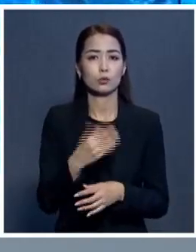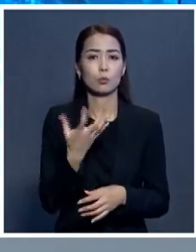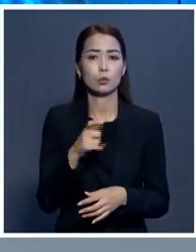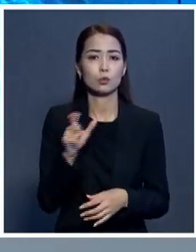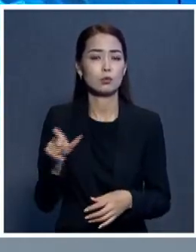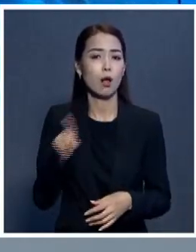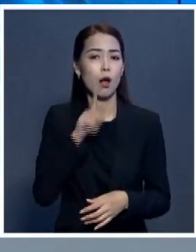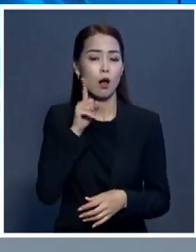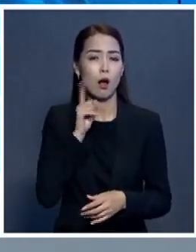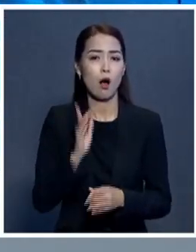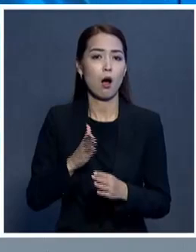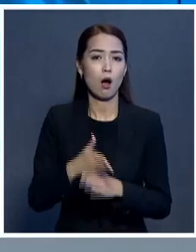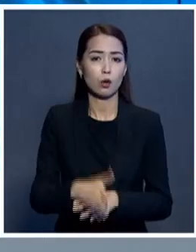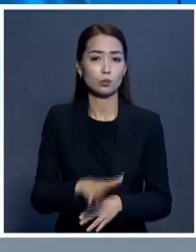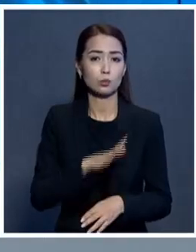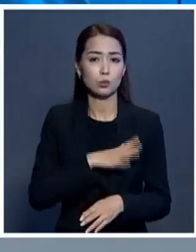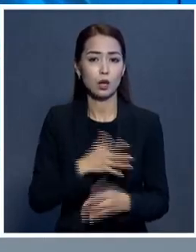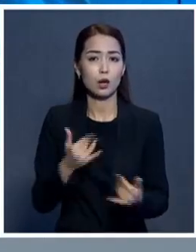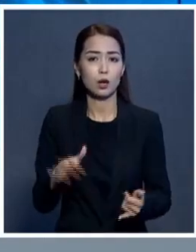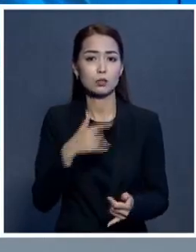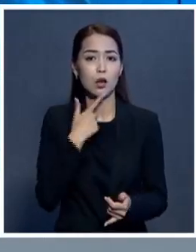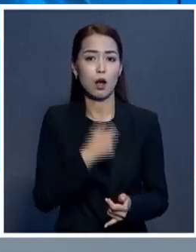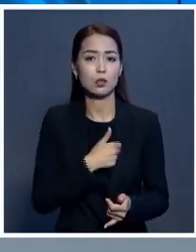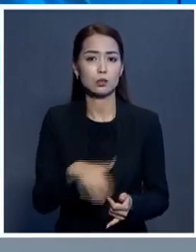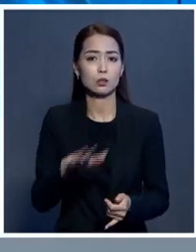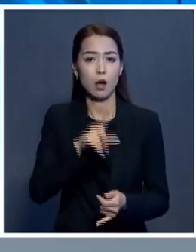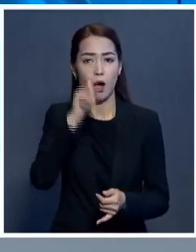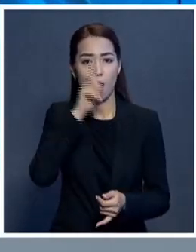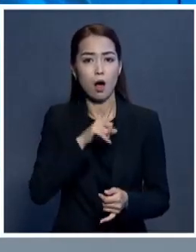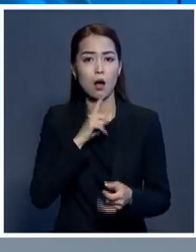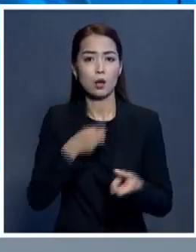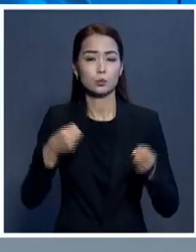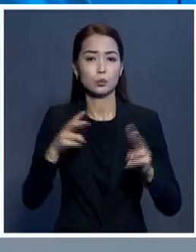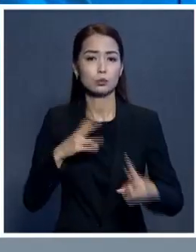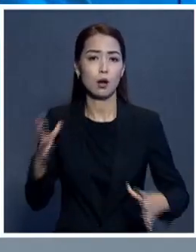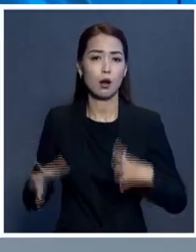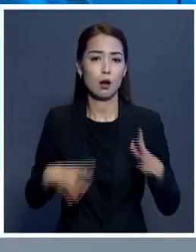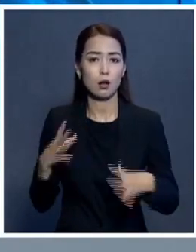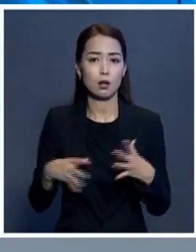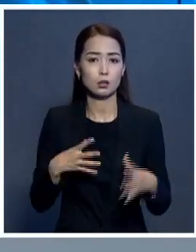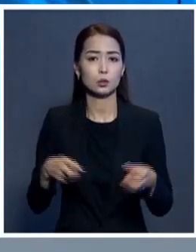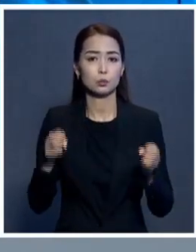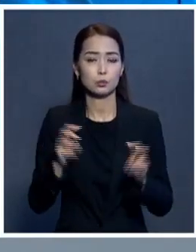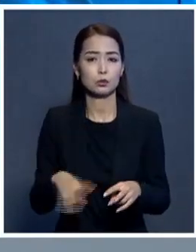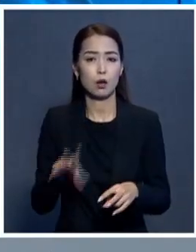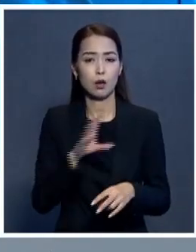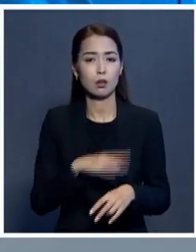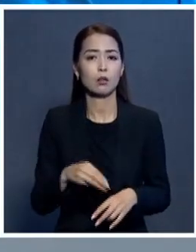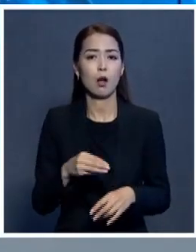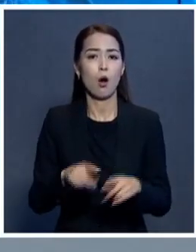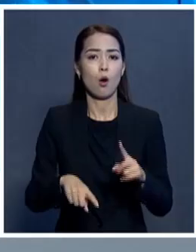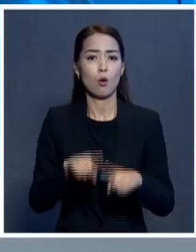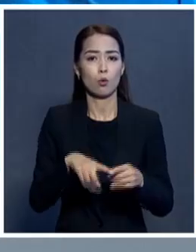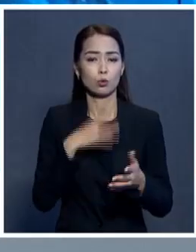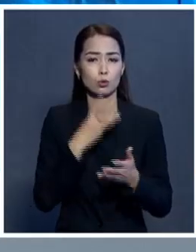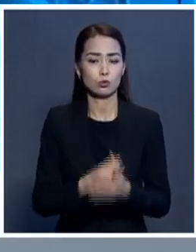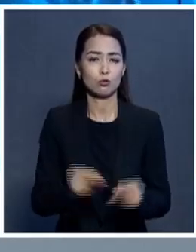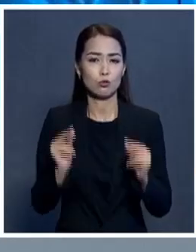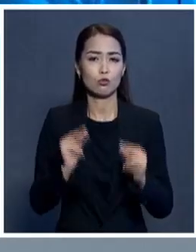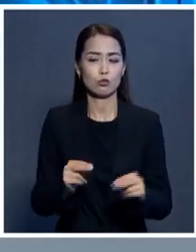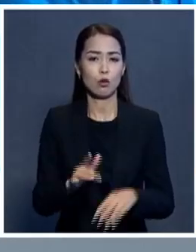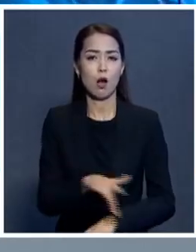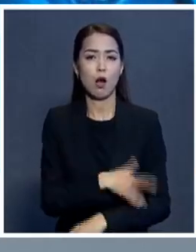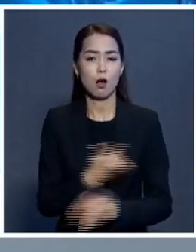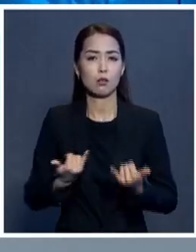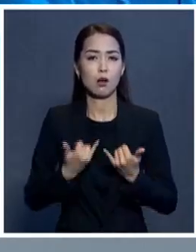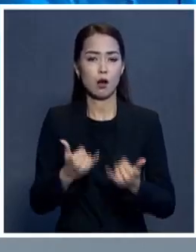жас сарбаз келген. Олар әскери оқу орталығында бір ай бойы арнайы дайындықтан өтіп, салтанатты түрде отанға адал қызмет етуге